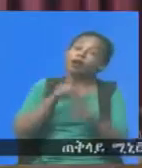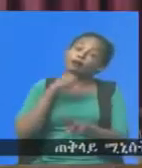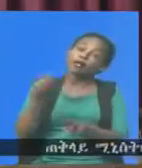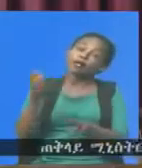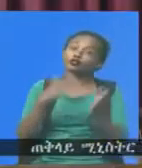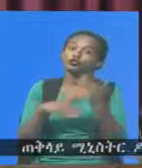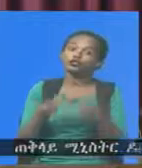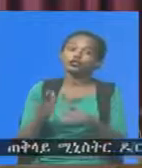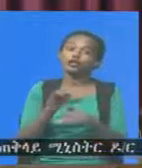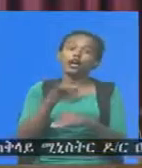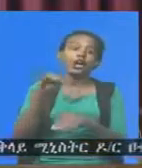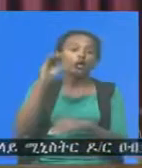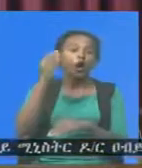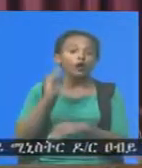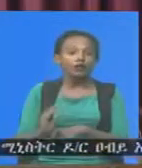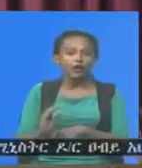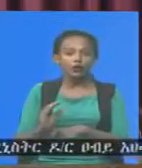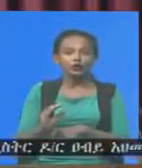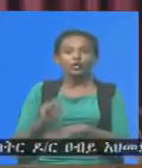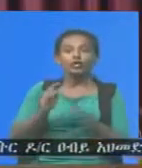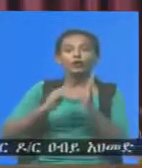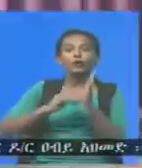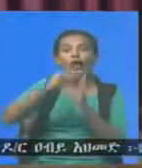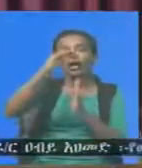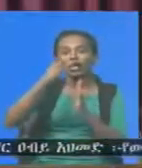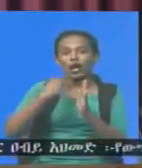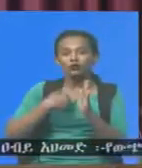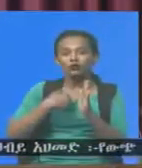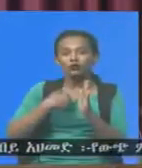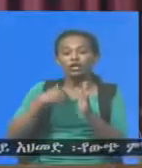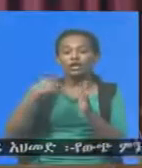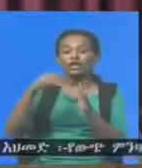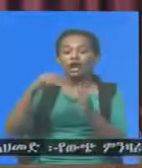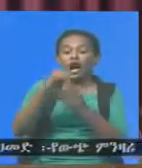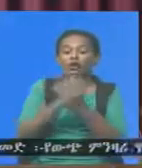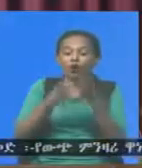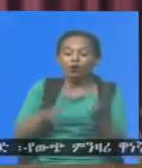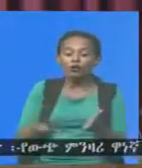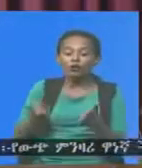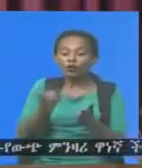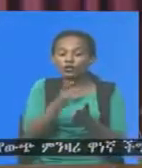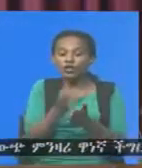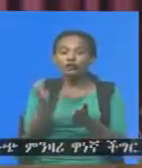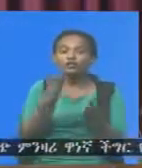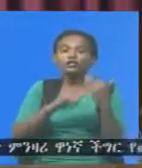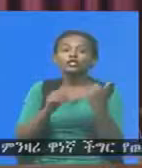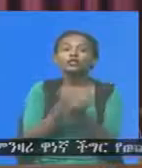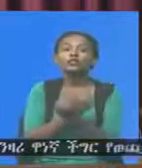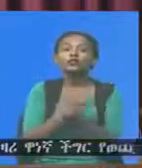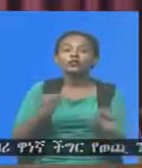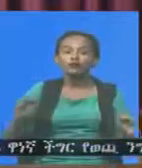እንደ ሐዋሳ ያሉ እንደ መቀሌ ያሉ ከተሞች ሎካል ቢሆንላቸው ችግር ለመፍታት